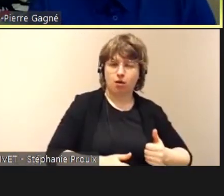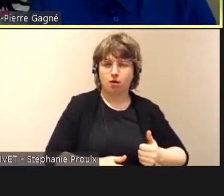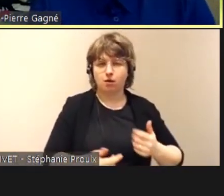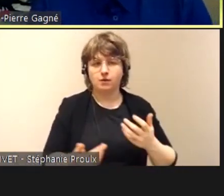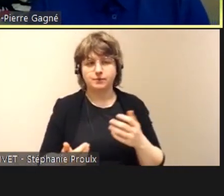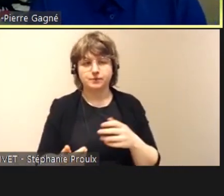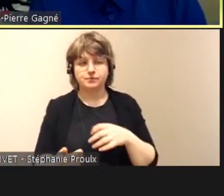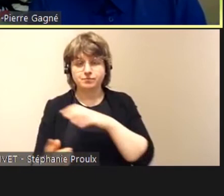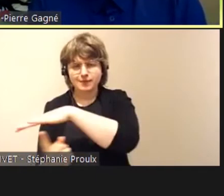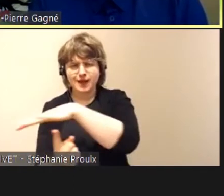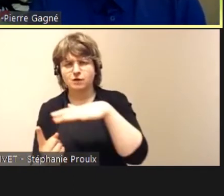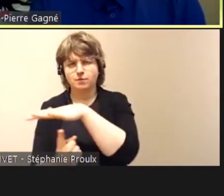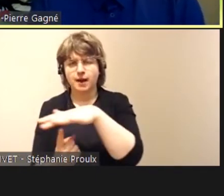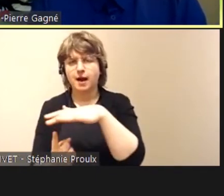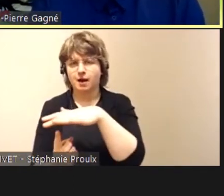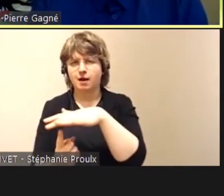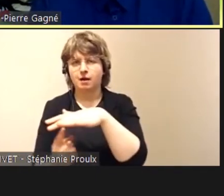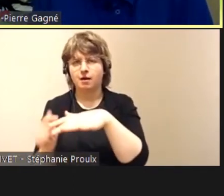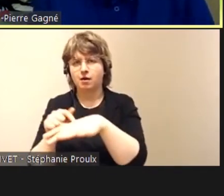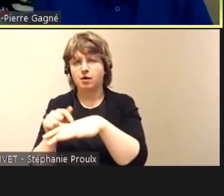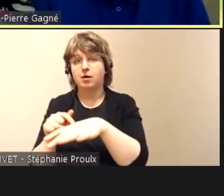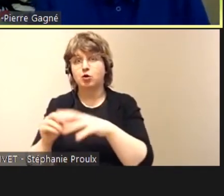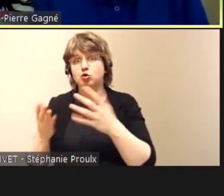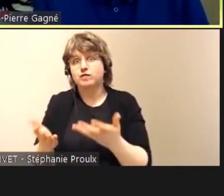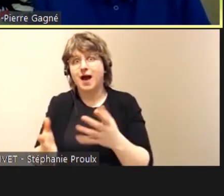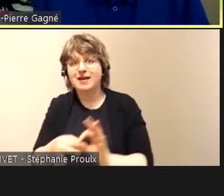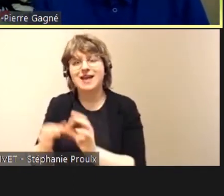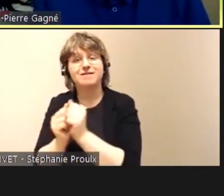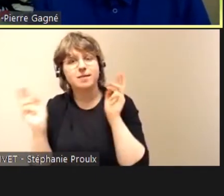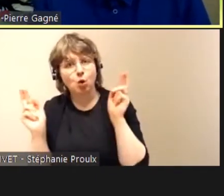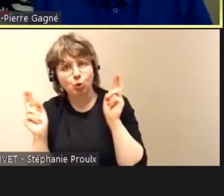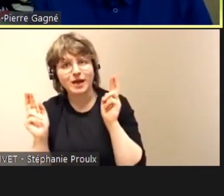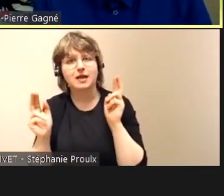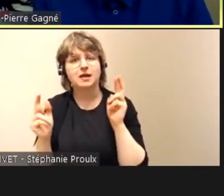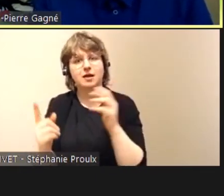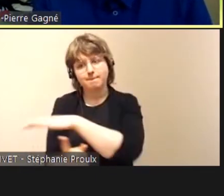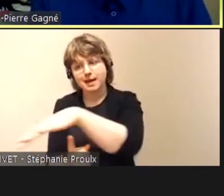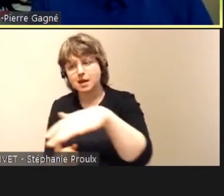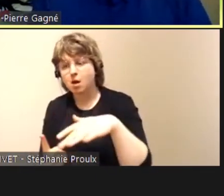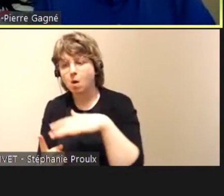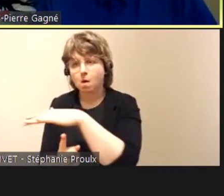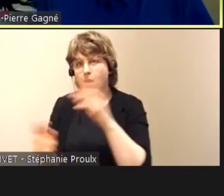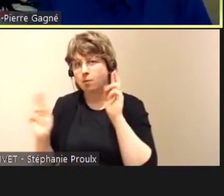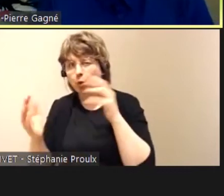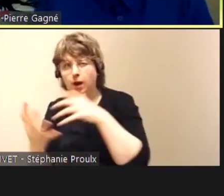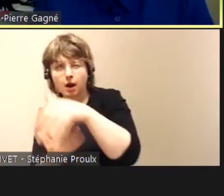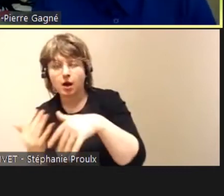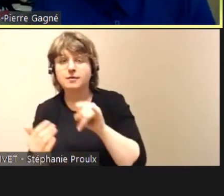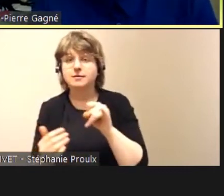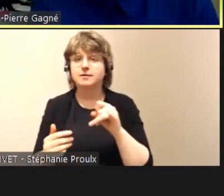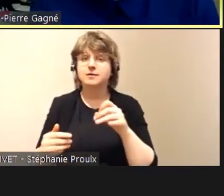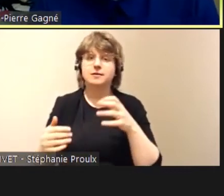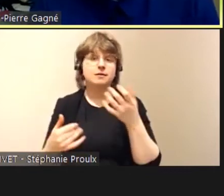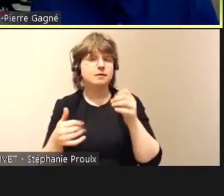quand on parle de l'environnement, je reviens à la question du bruit qu'il y a dans la pièce, dans le milieu dans lequel on essaie de parler. Alors, si on est assis dans